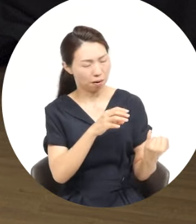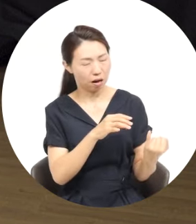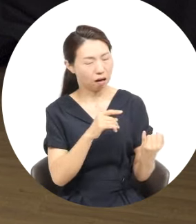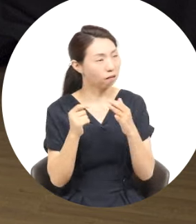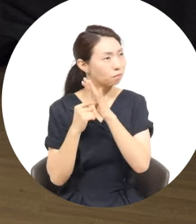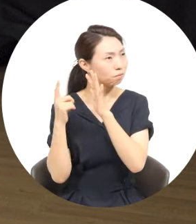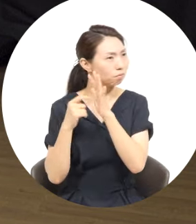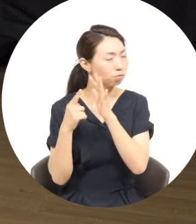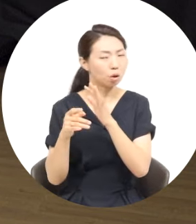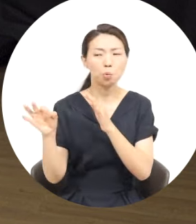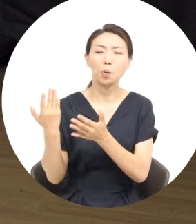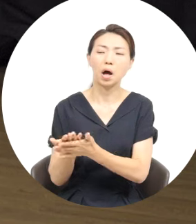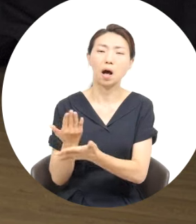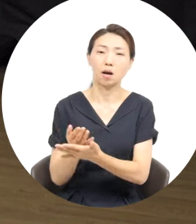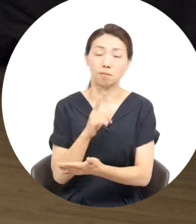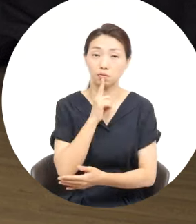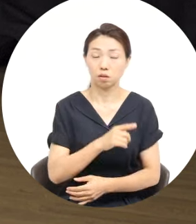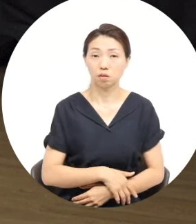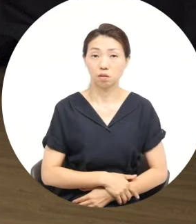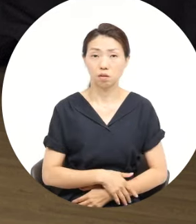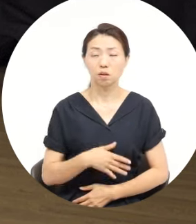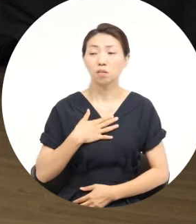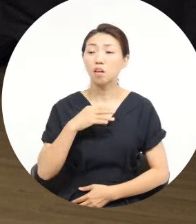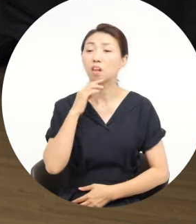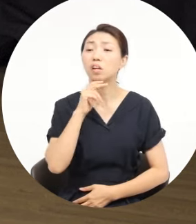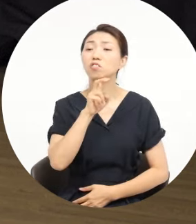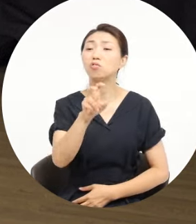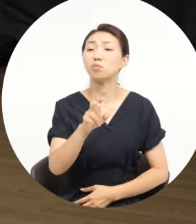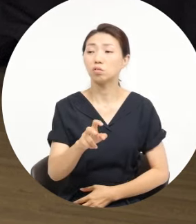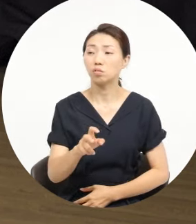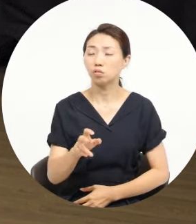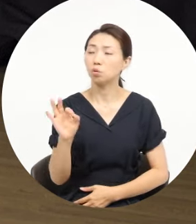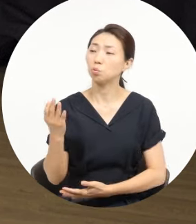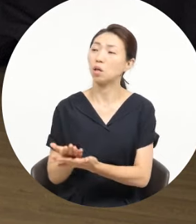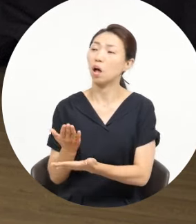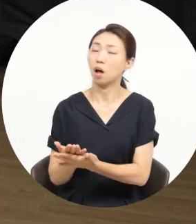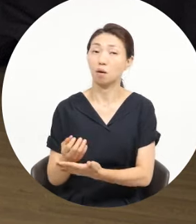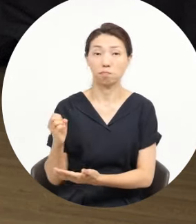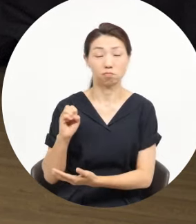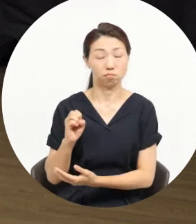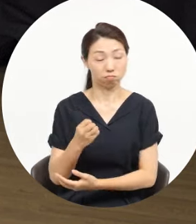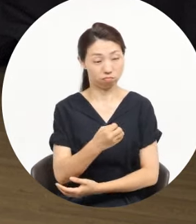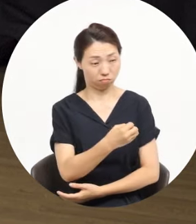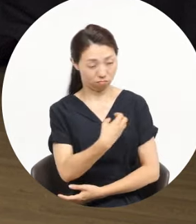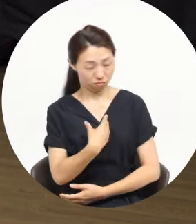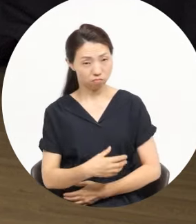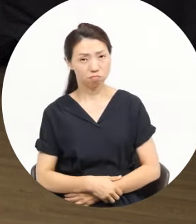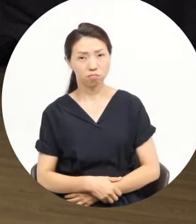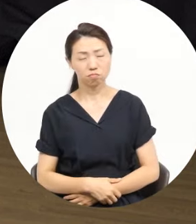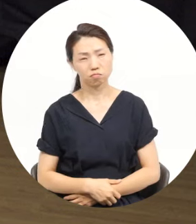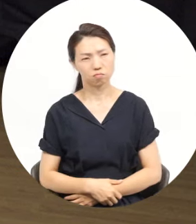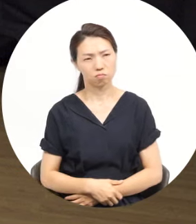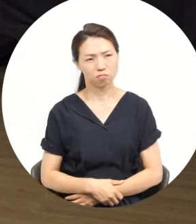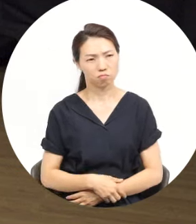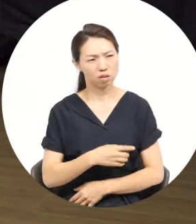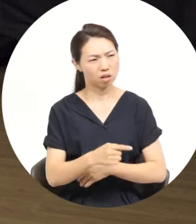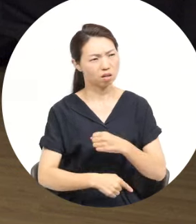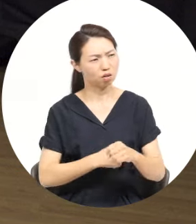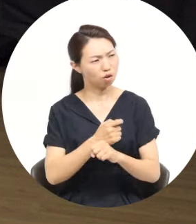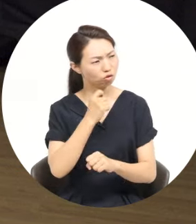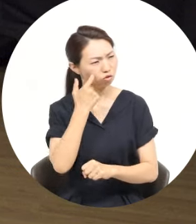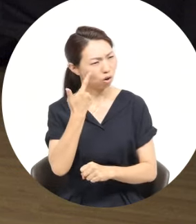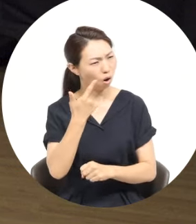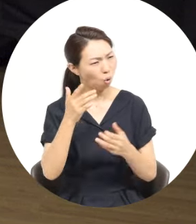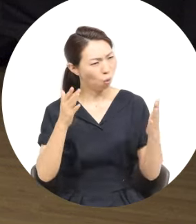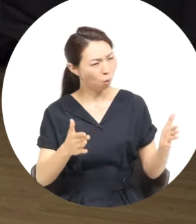제 얘기는 듣기 싫고 돈만 보내래요. 자기는 아직 20살이니 도와달라고 합니다. 한국 가서 1년 반